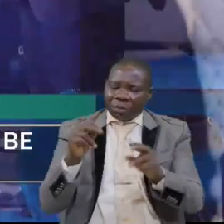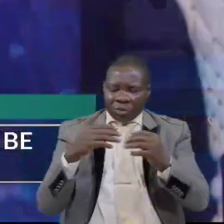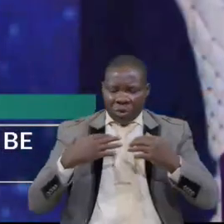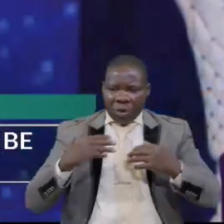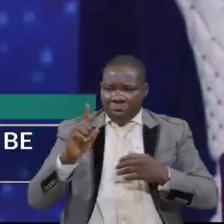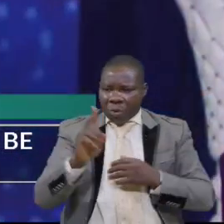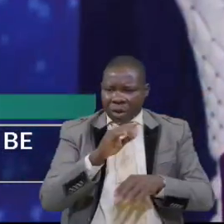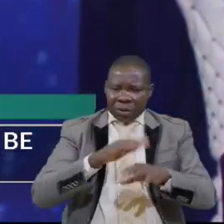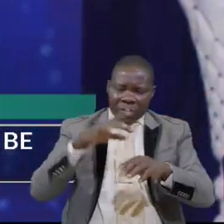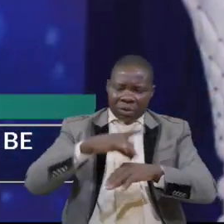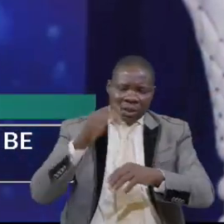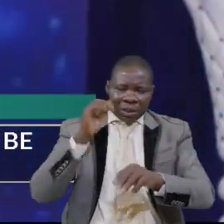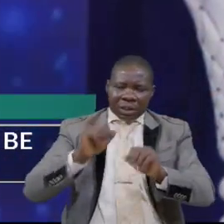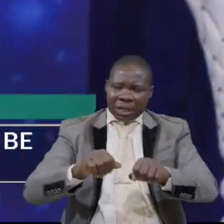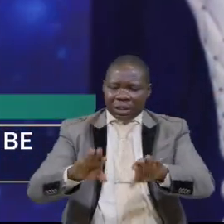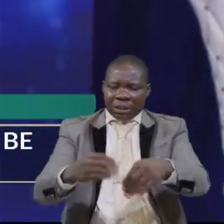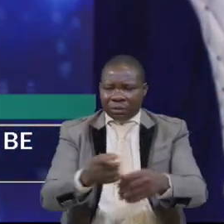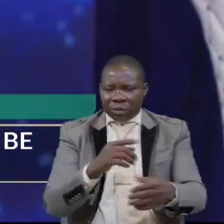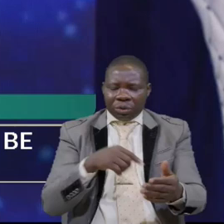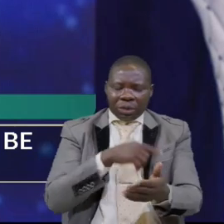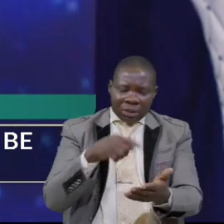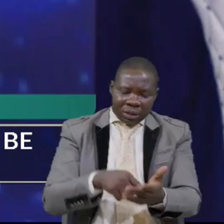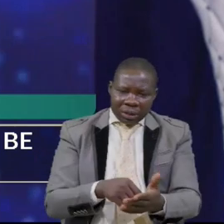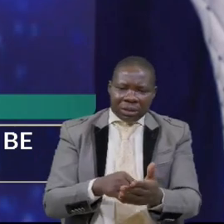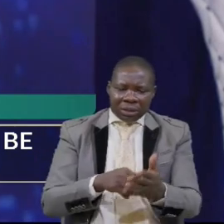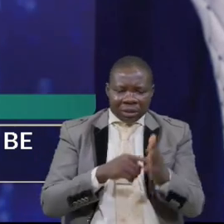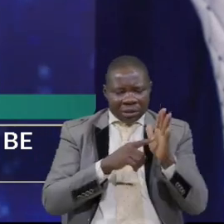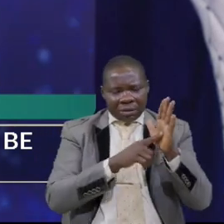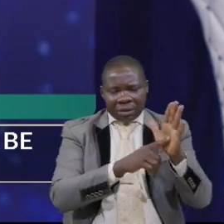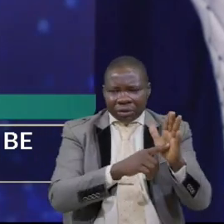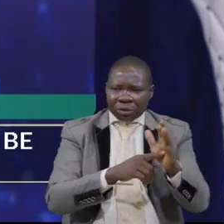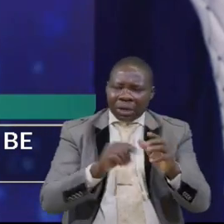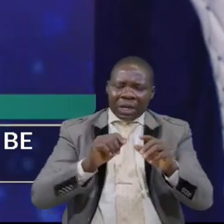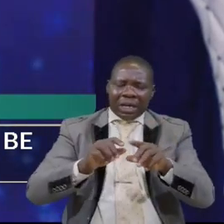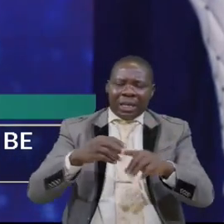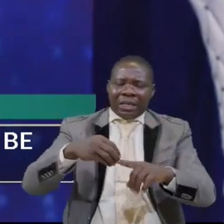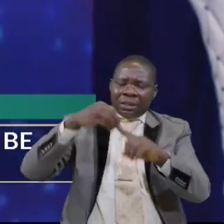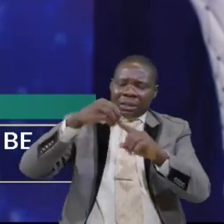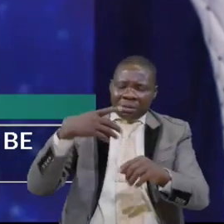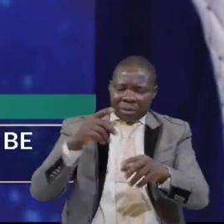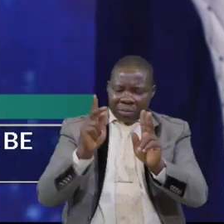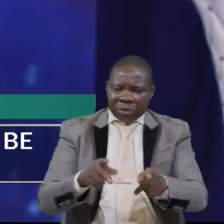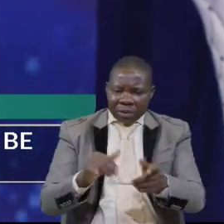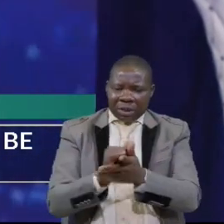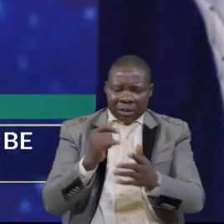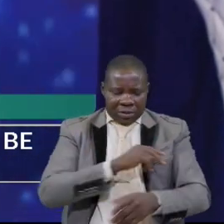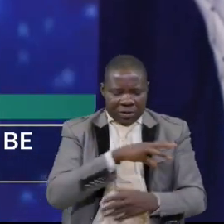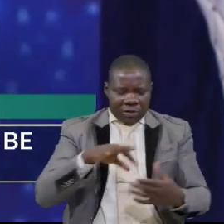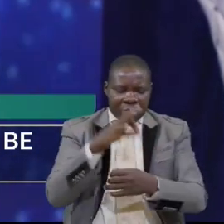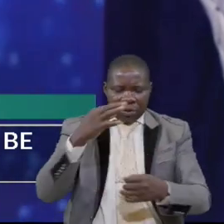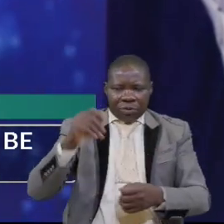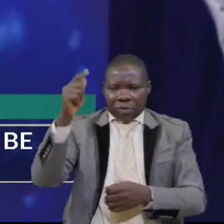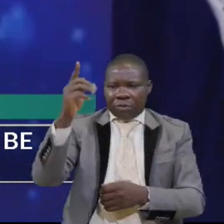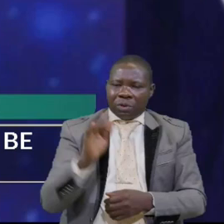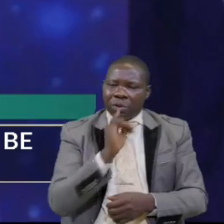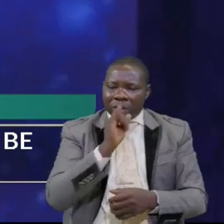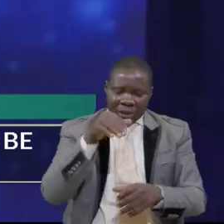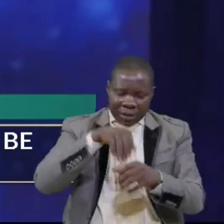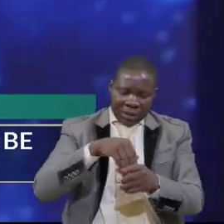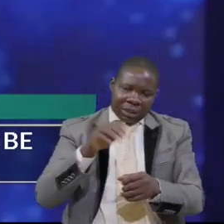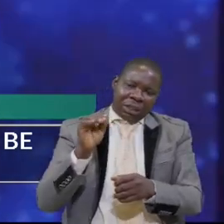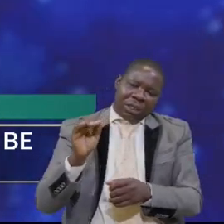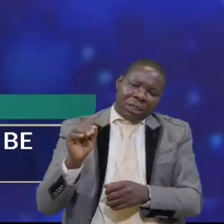personne l'homme en qui se trouve l'Esprit de Dieu voyons Daniel il était exceptionnel voyez